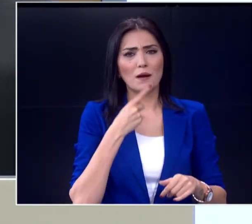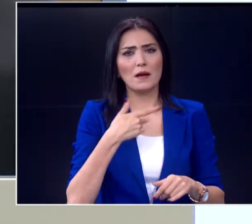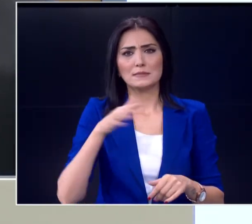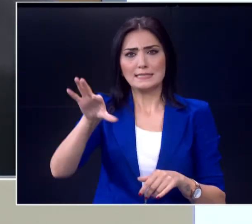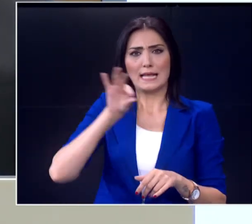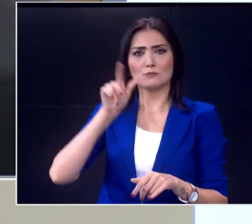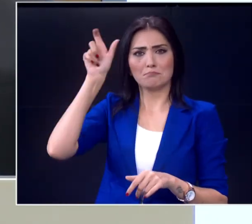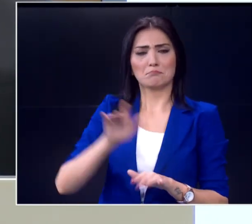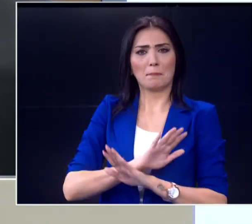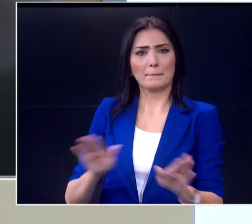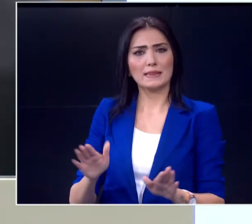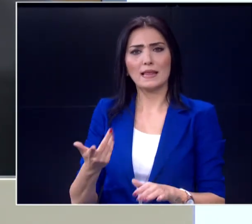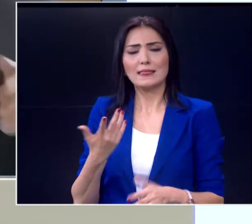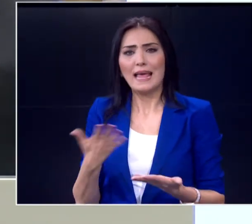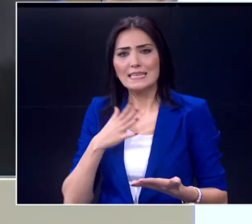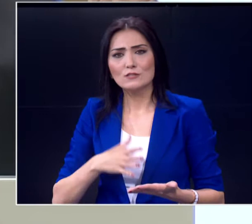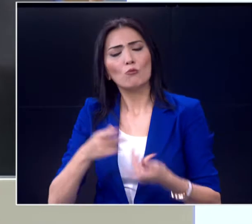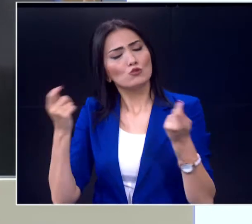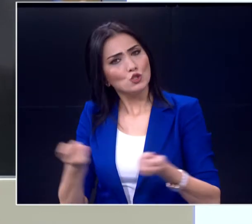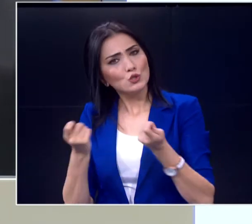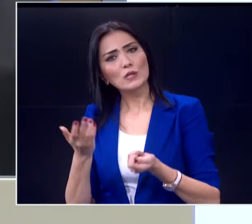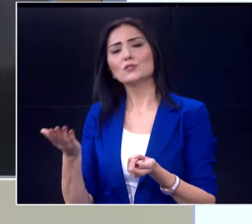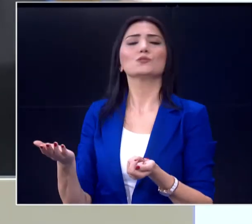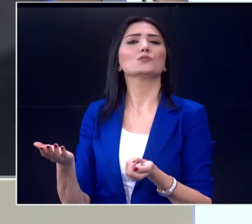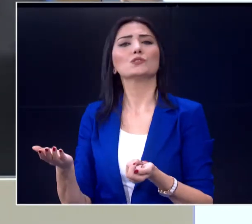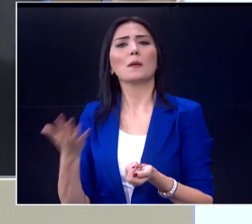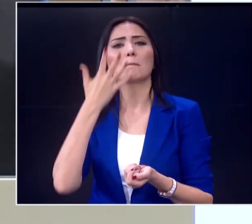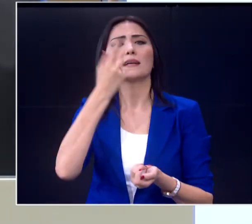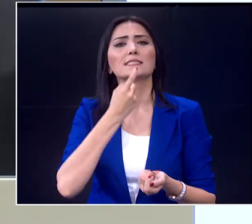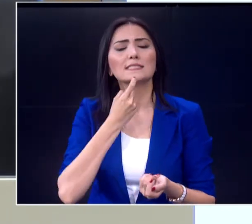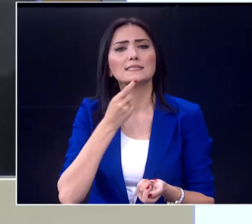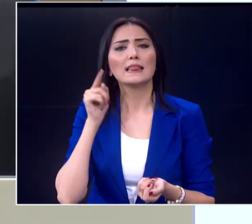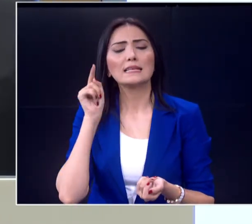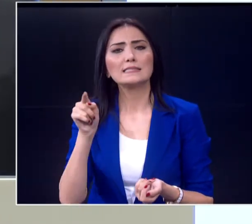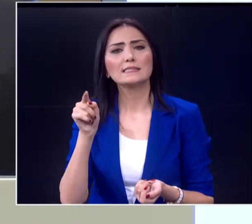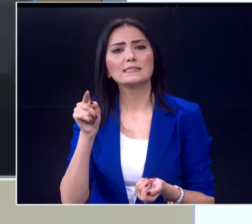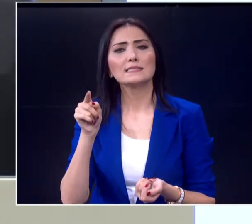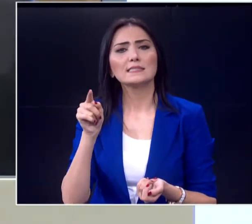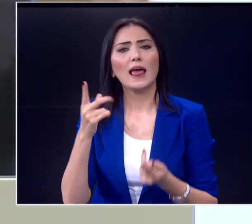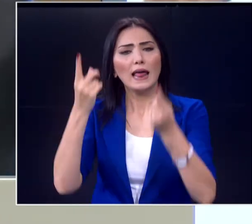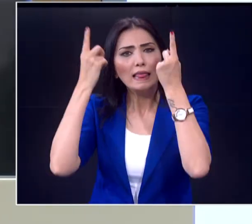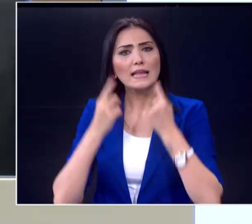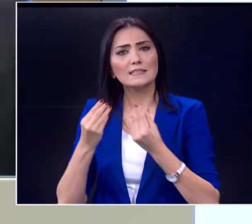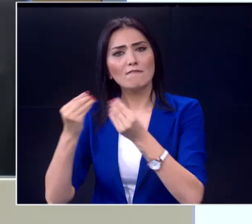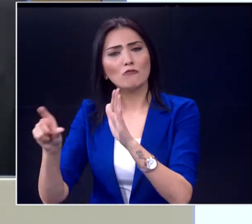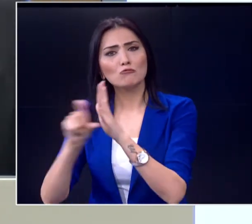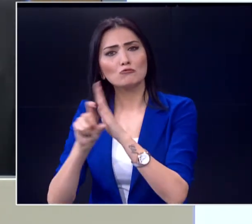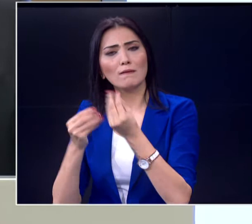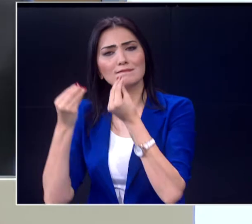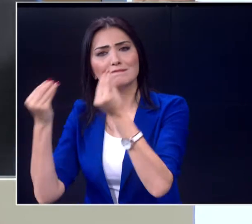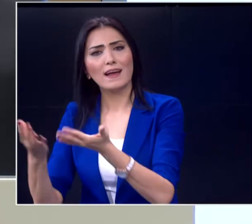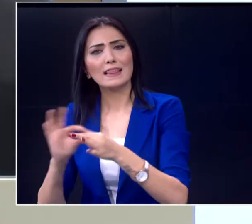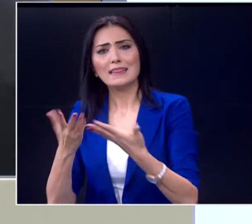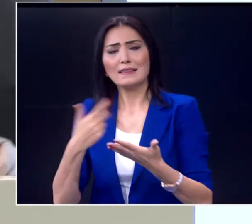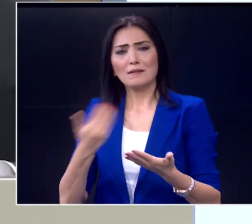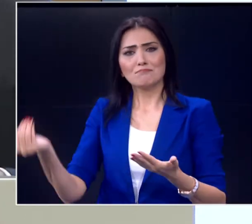seçtik. Ne istiyorsunuz? Çalışın. 5 sene size yetki verdik, ruhsat verdik. Ne